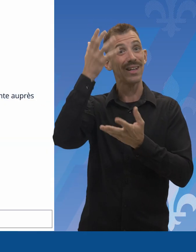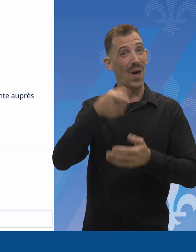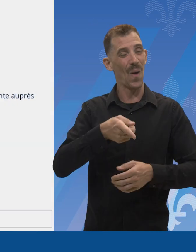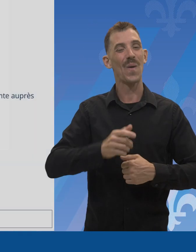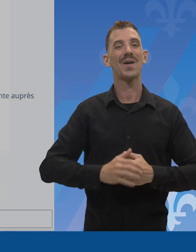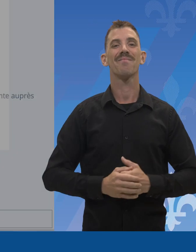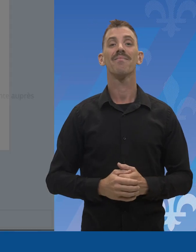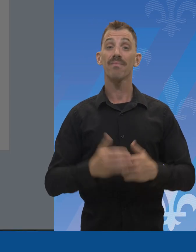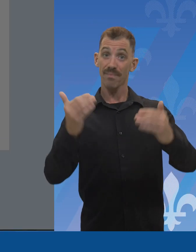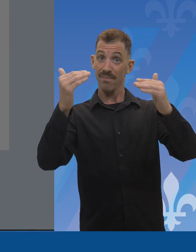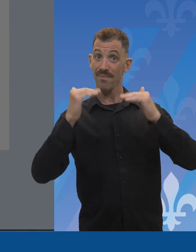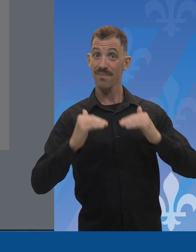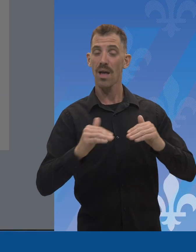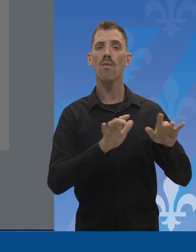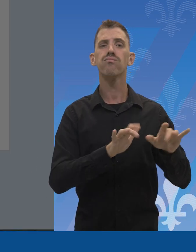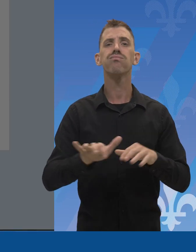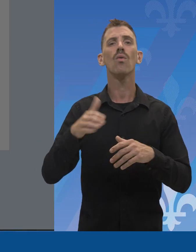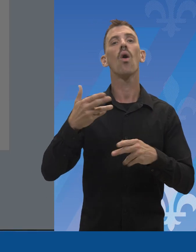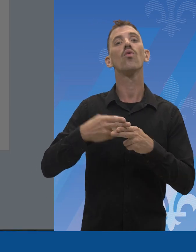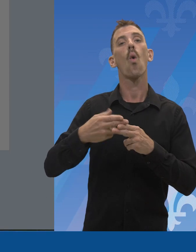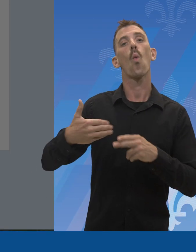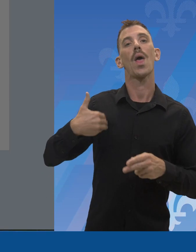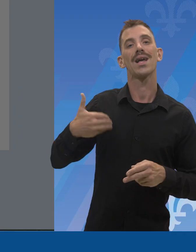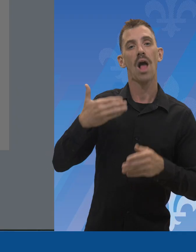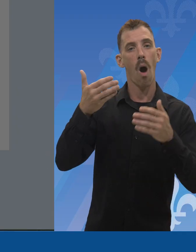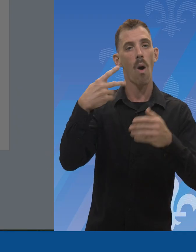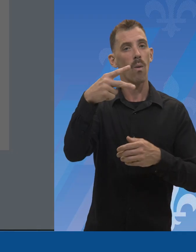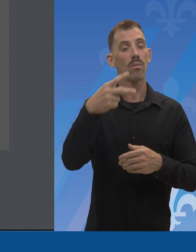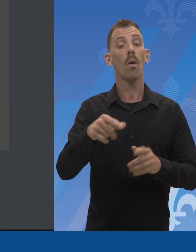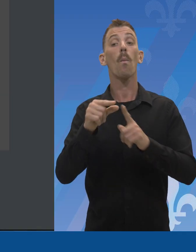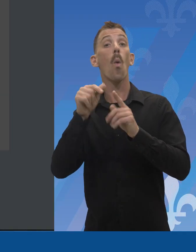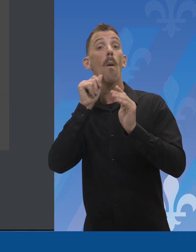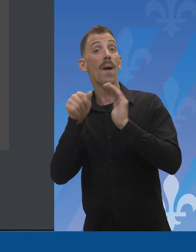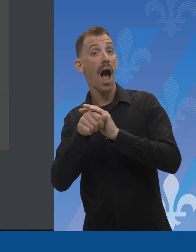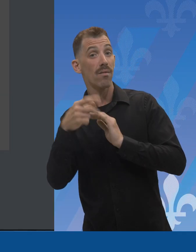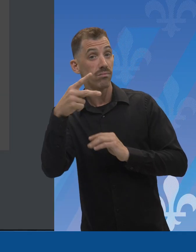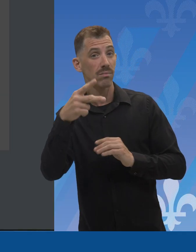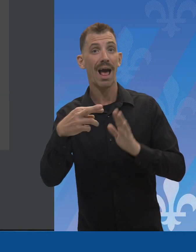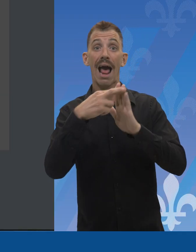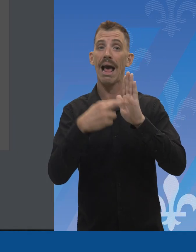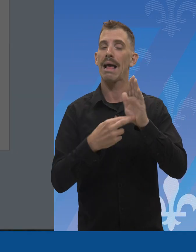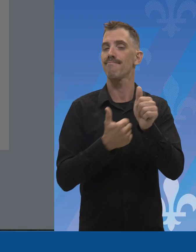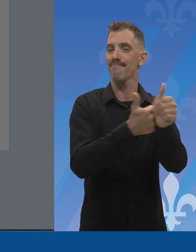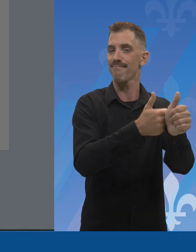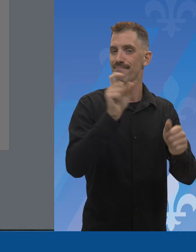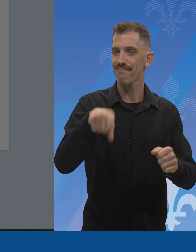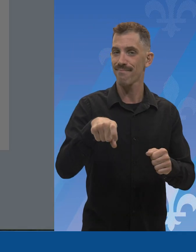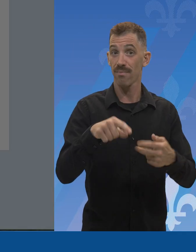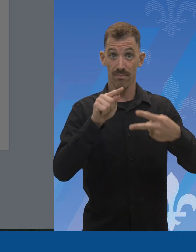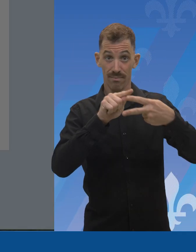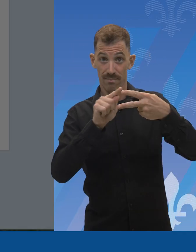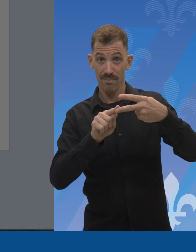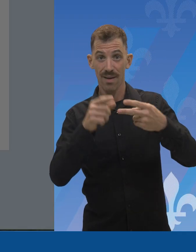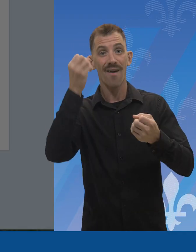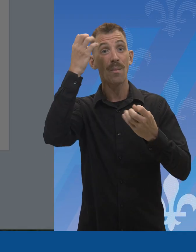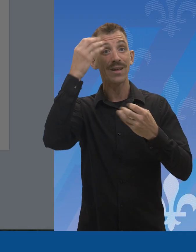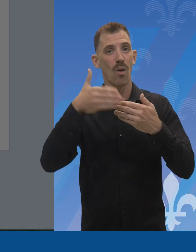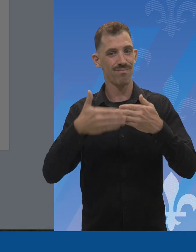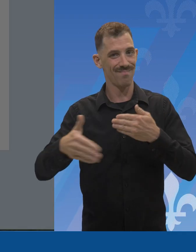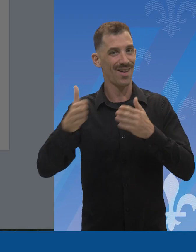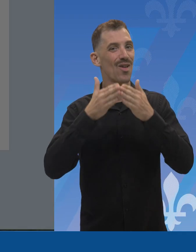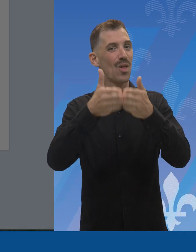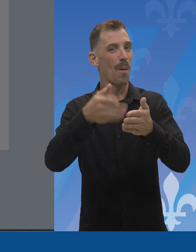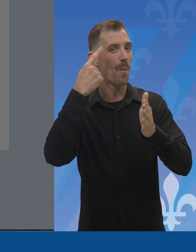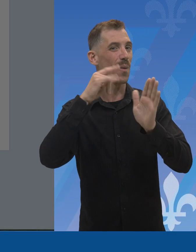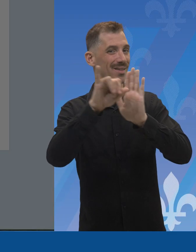d'informations. Choisissez un nom d'utilisateur et un mot de passe respectant les règles mentionnées. Ces informations vous seront demandées